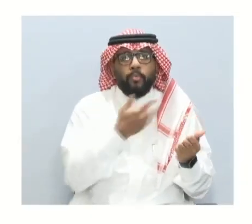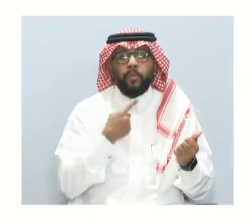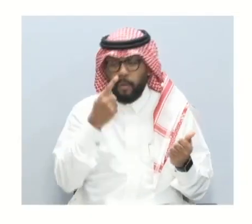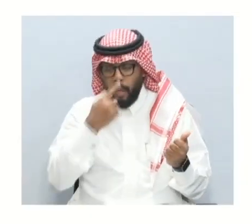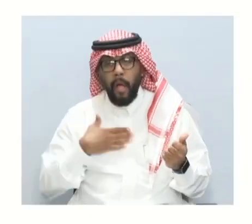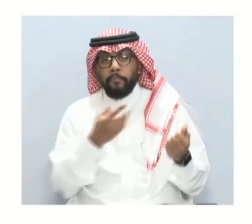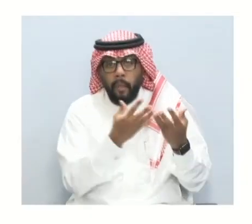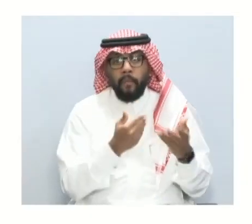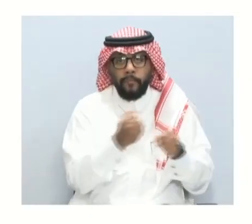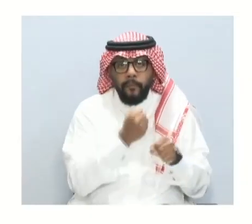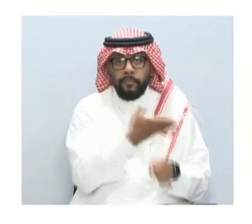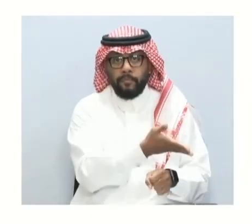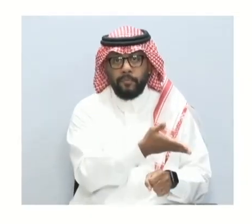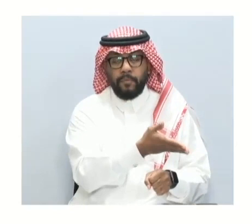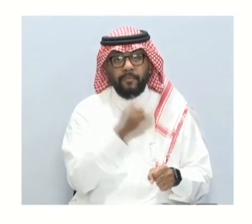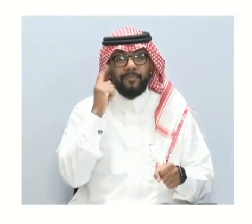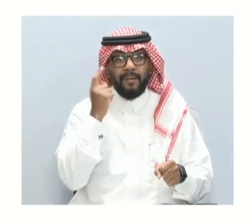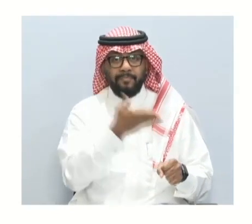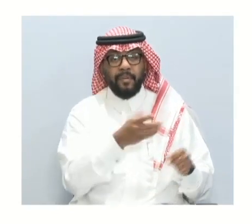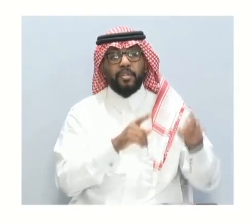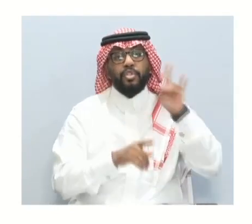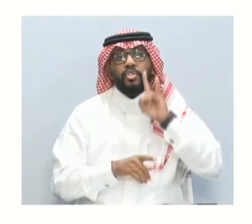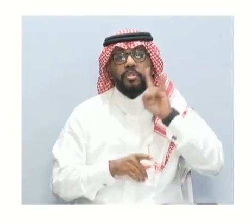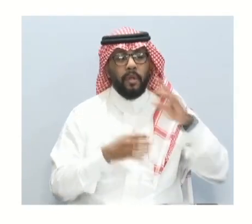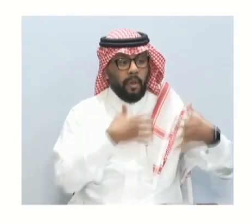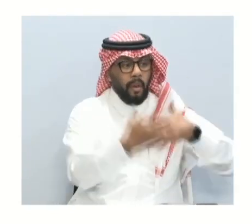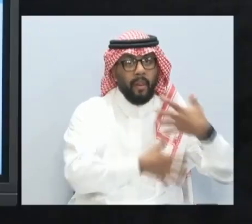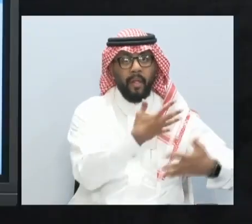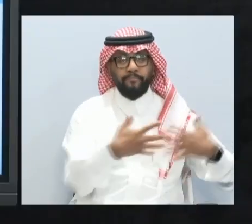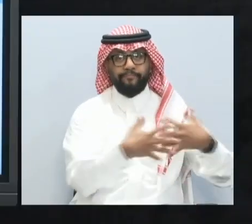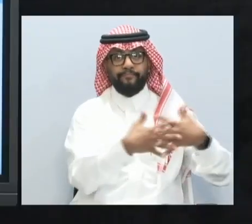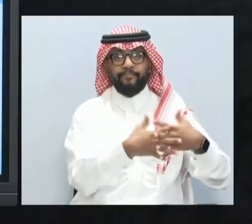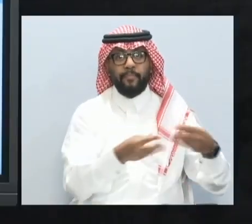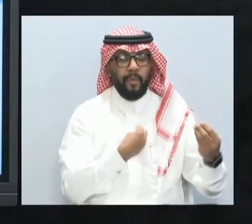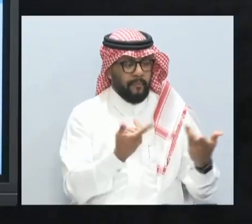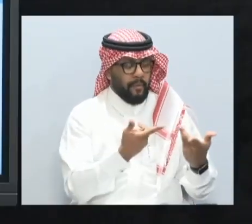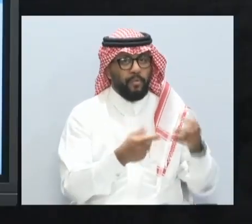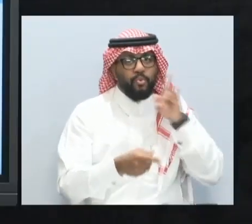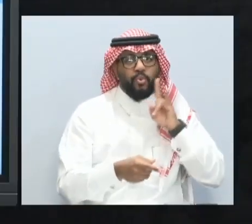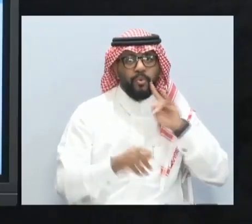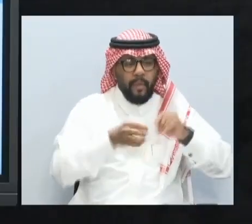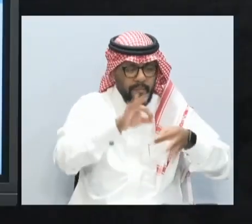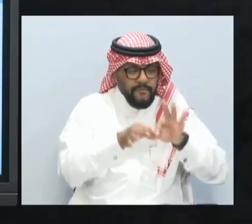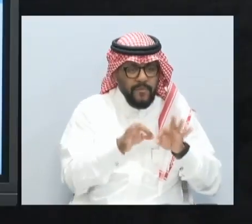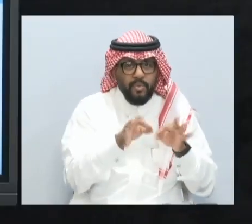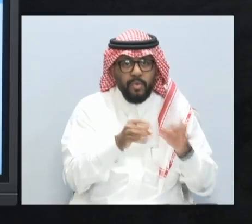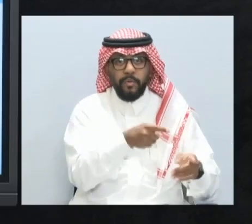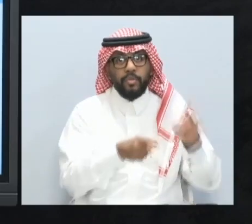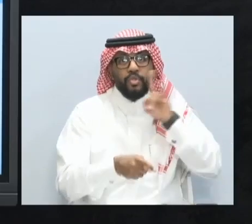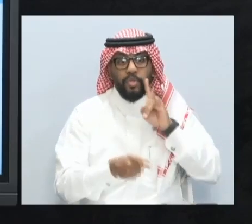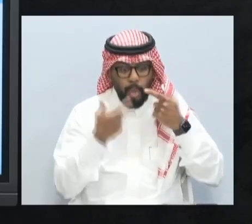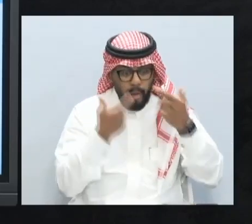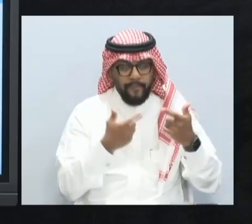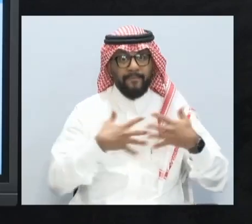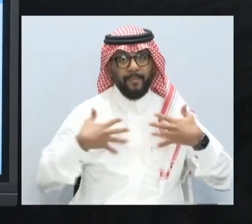بانواع من القرابين بانواع من القرابين فياتي الى عمل من اعمال السحر فلا يفعل السحر حتى